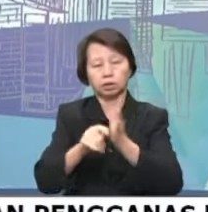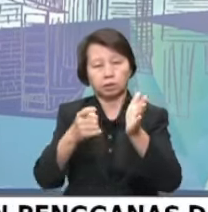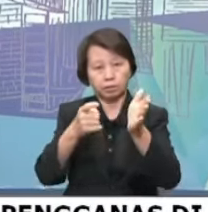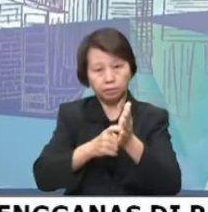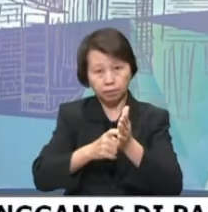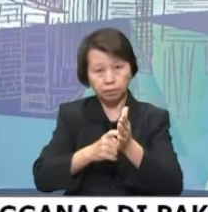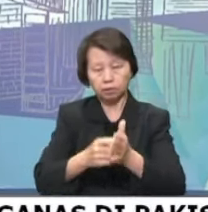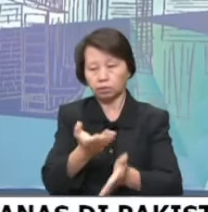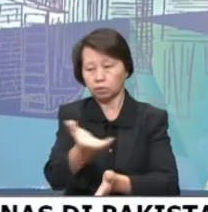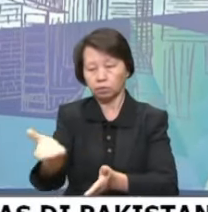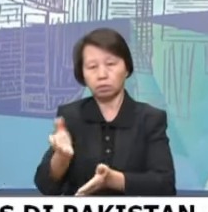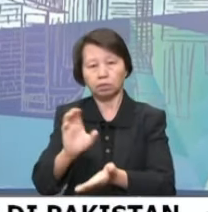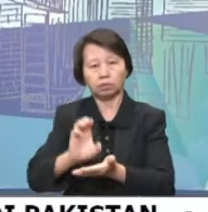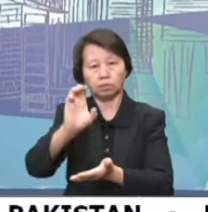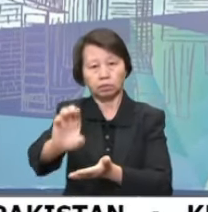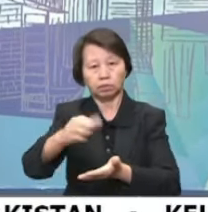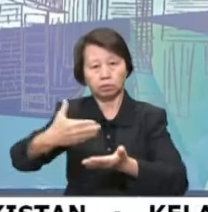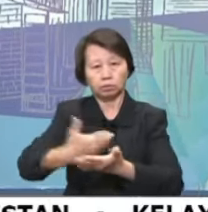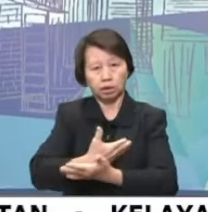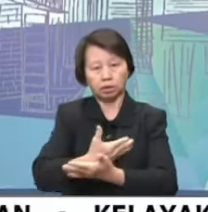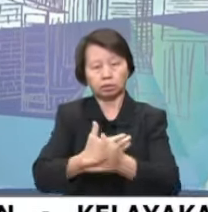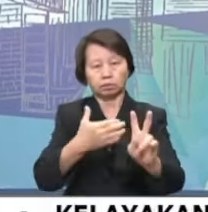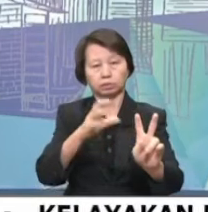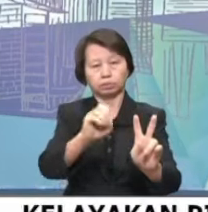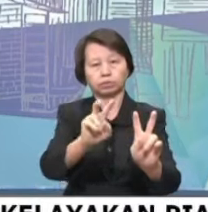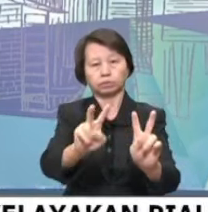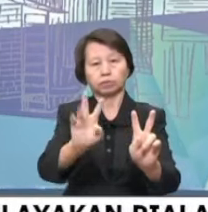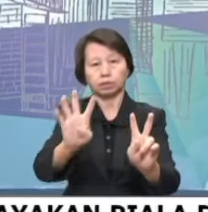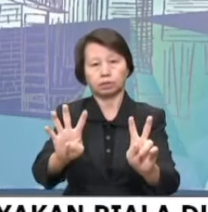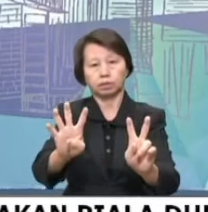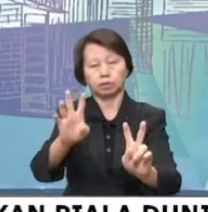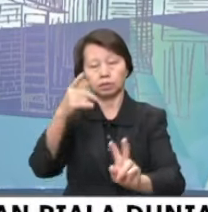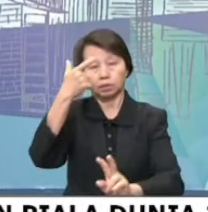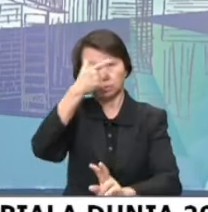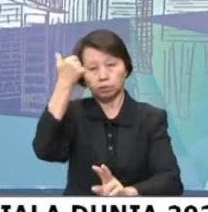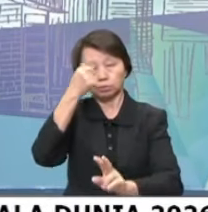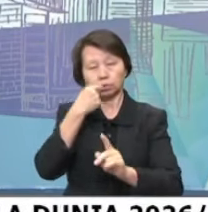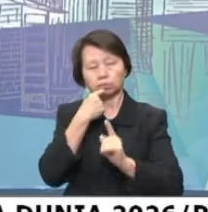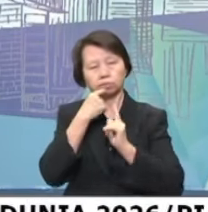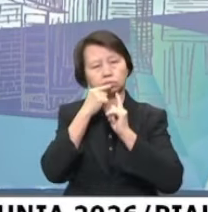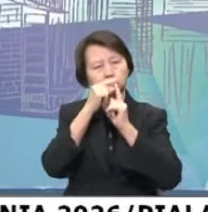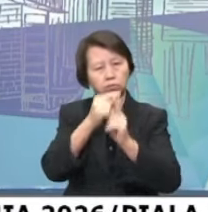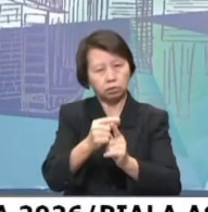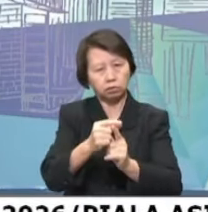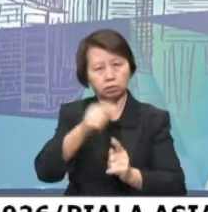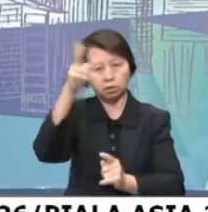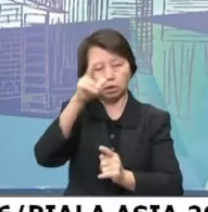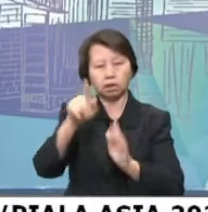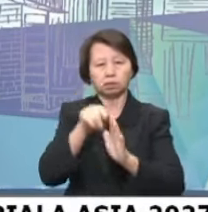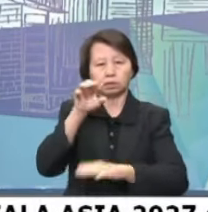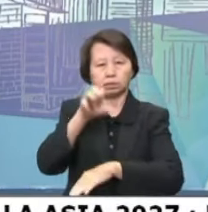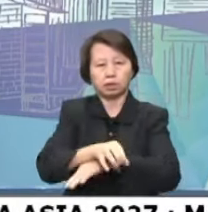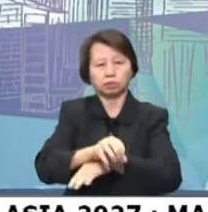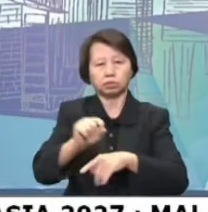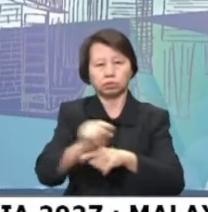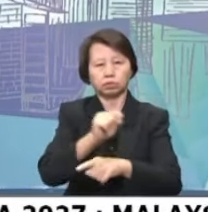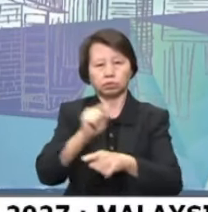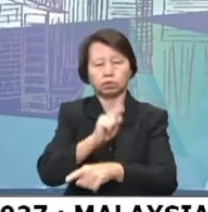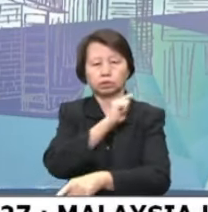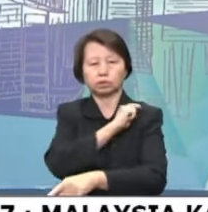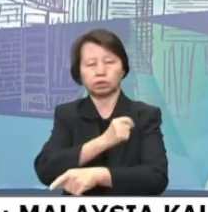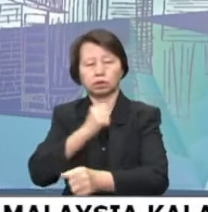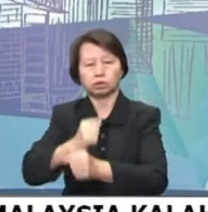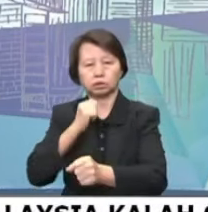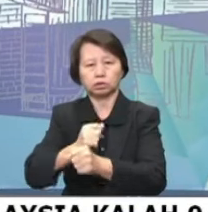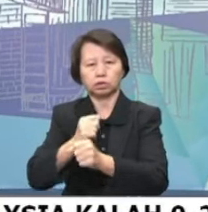oleh para pelabur baru 2024 memandangkan kenyataan kerajaan terpaksa menggunakan tenaga kerja